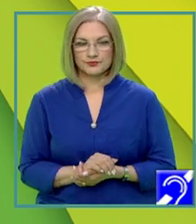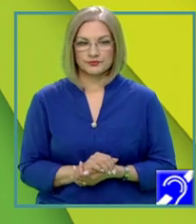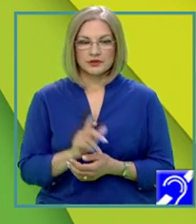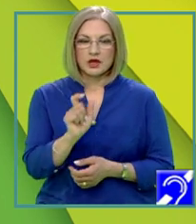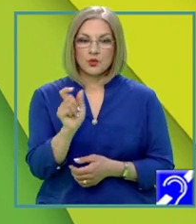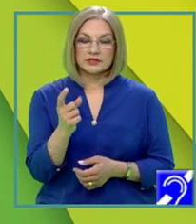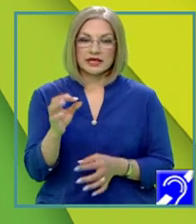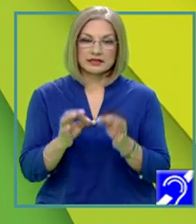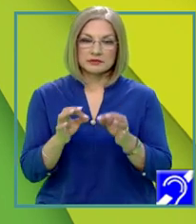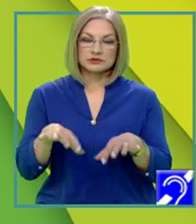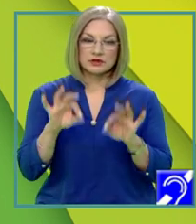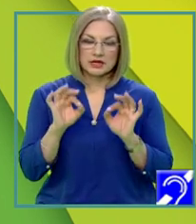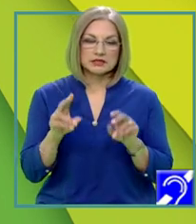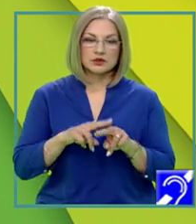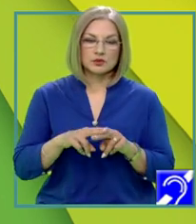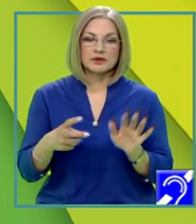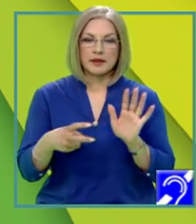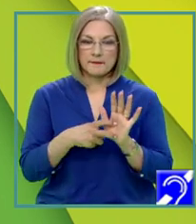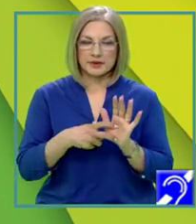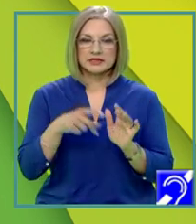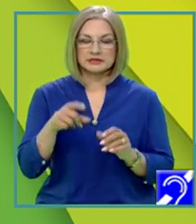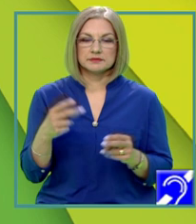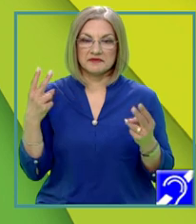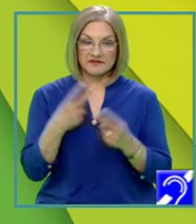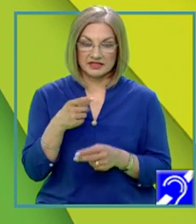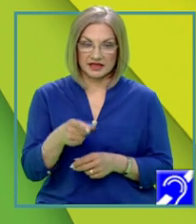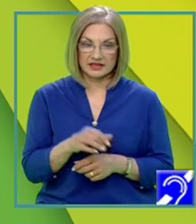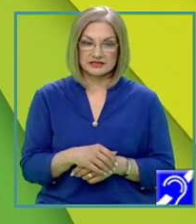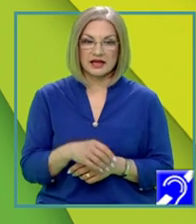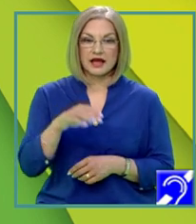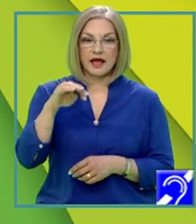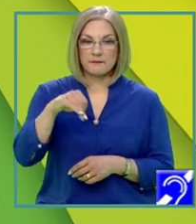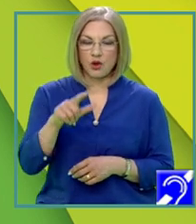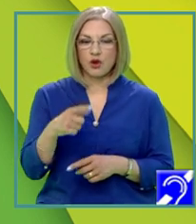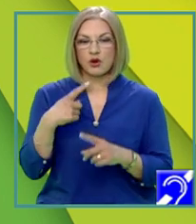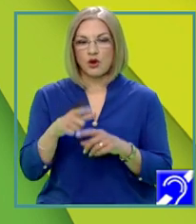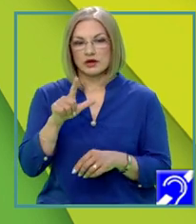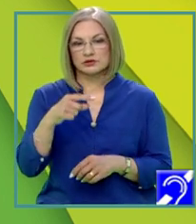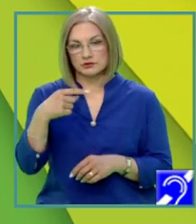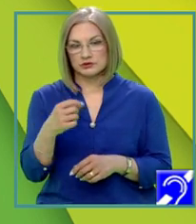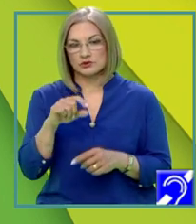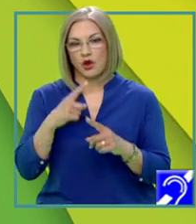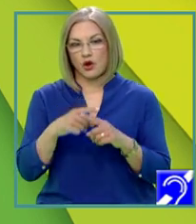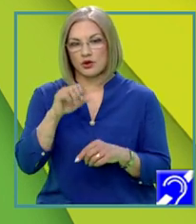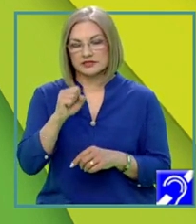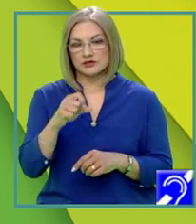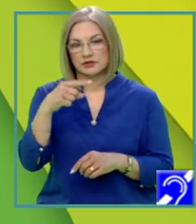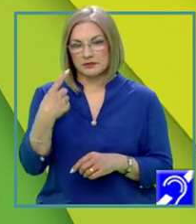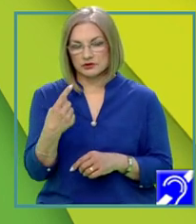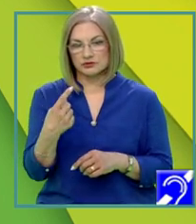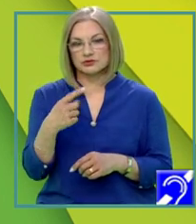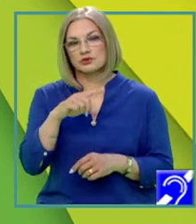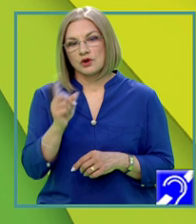astfel vom împărți unitatea de măsură a vitezei adică Mall ori litru la minus unor secundă la minus 1 la